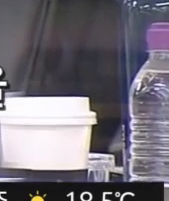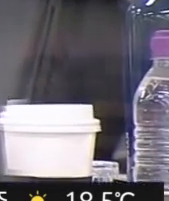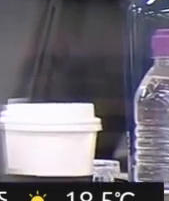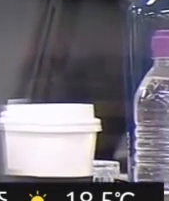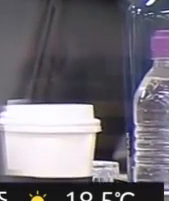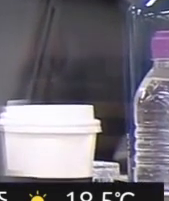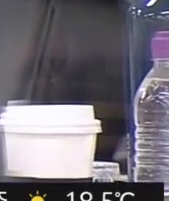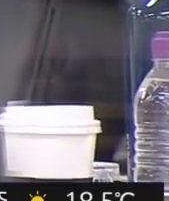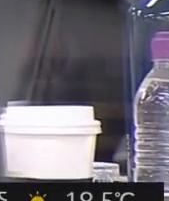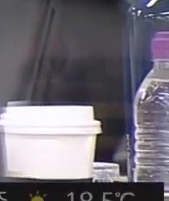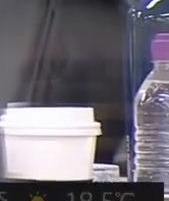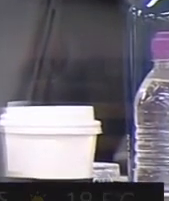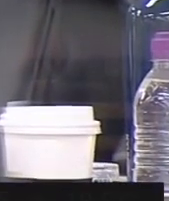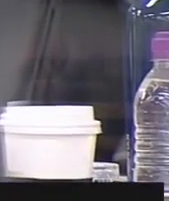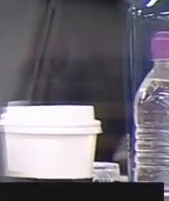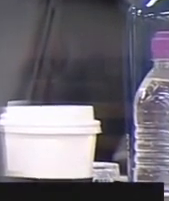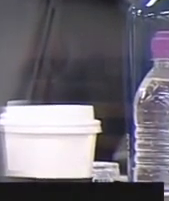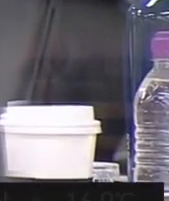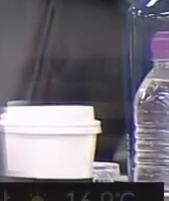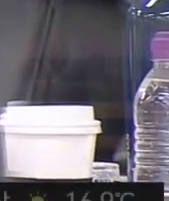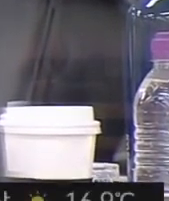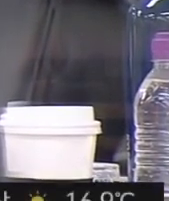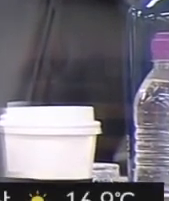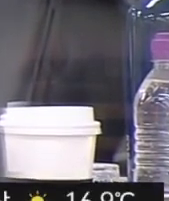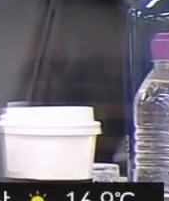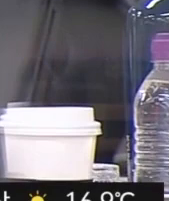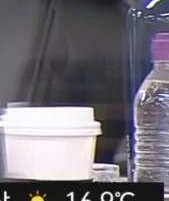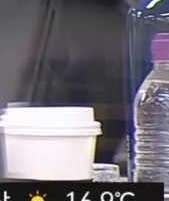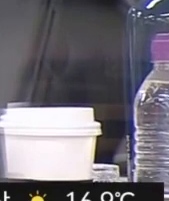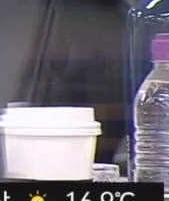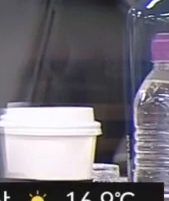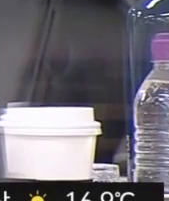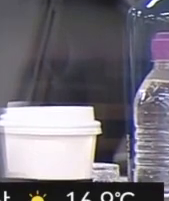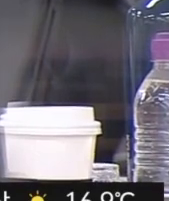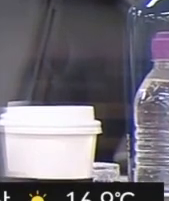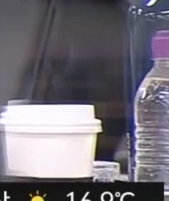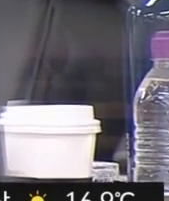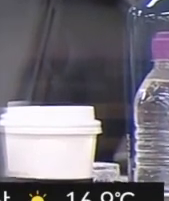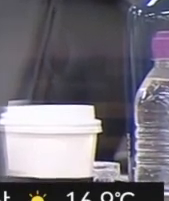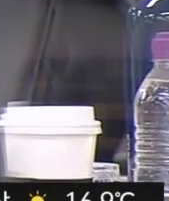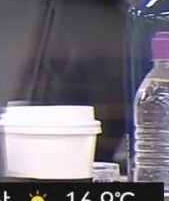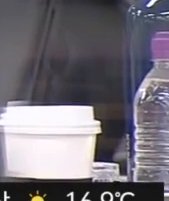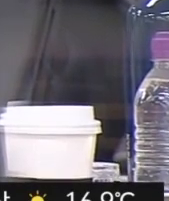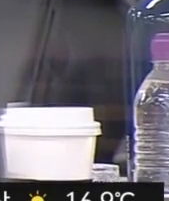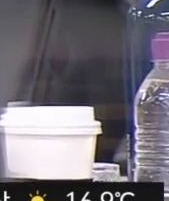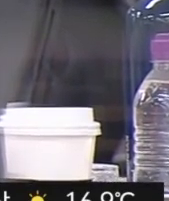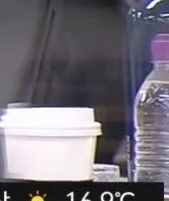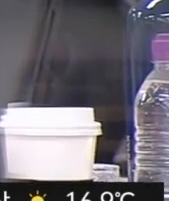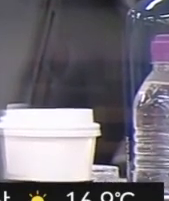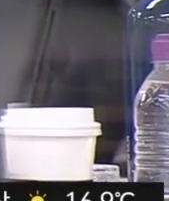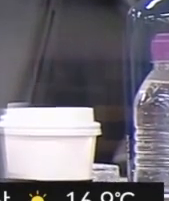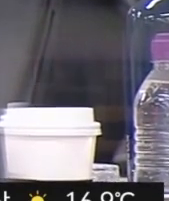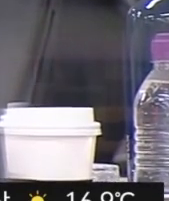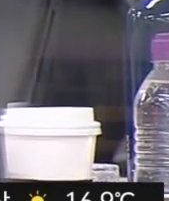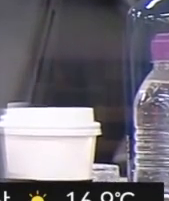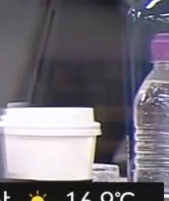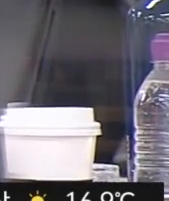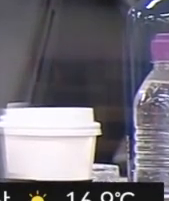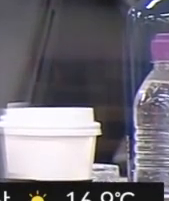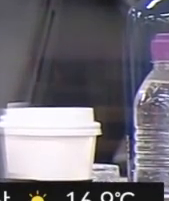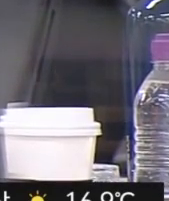되는데 누가 뭐래도 이재명 지사는 도덕성의 우려를 온 시민들이